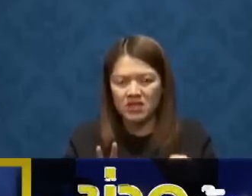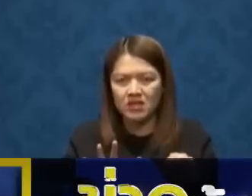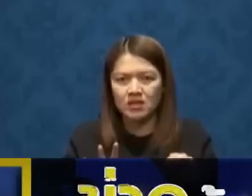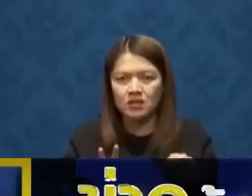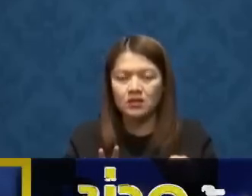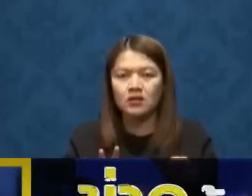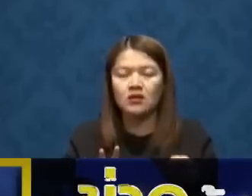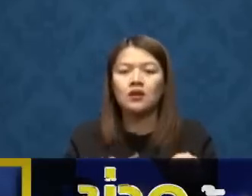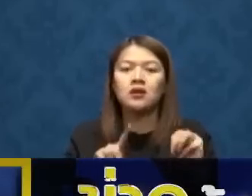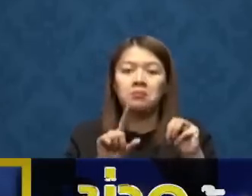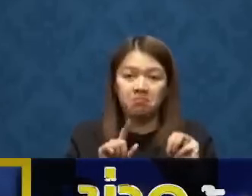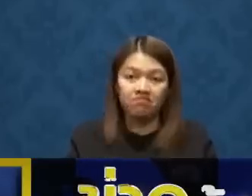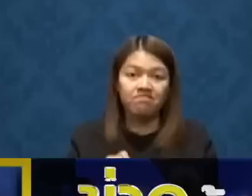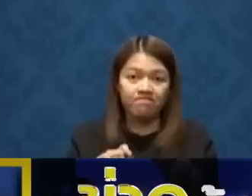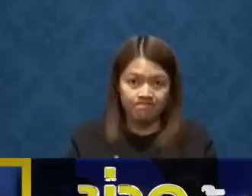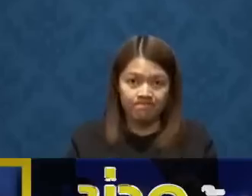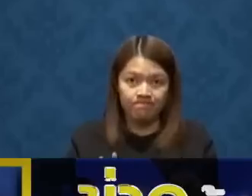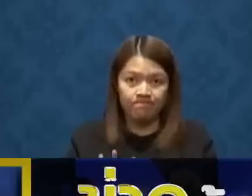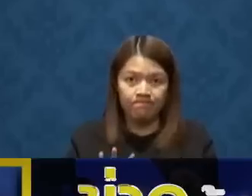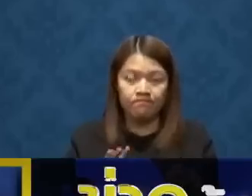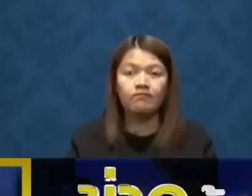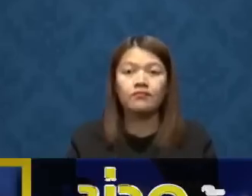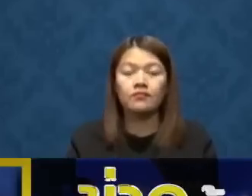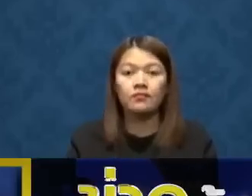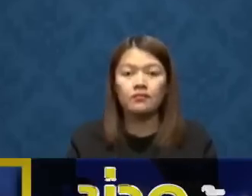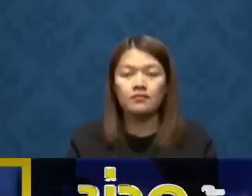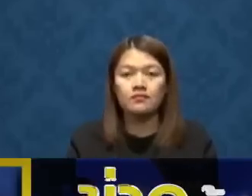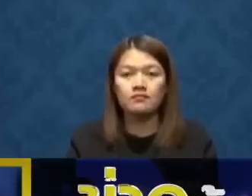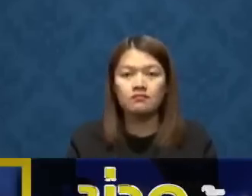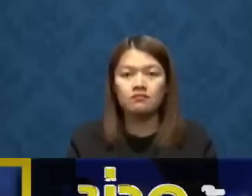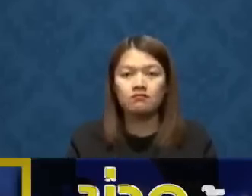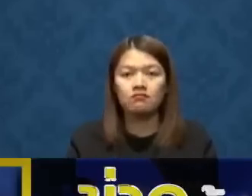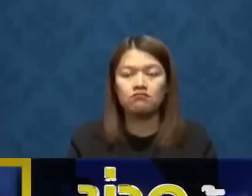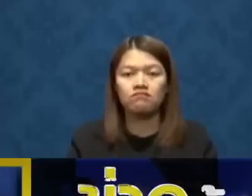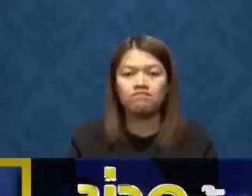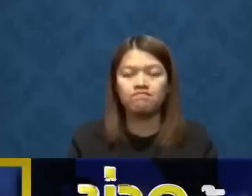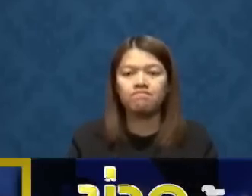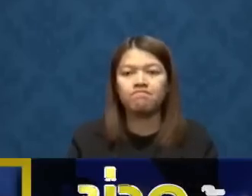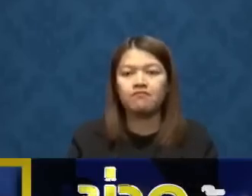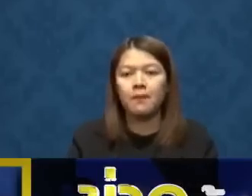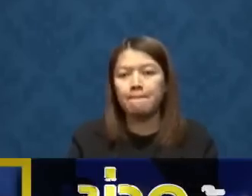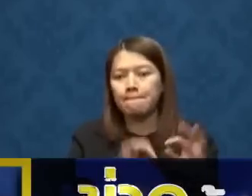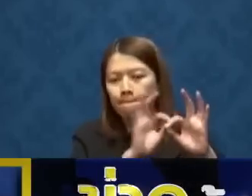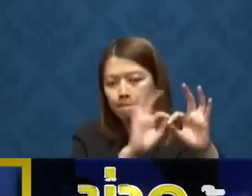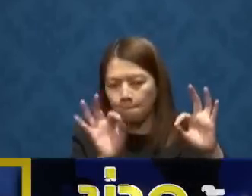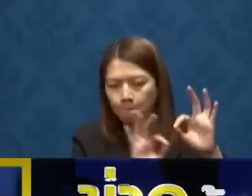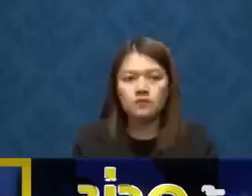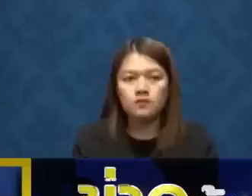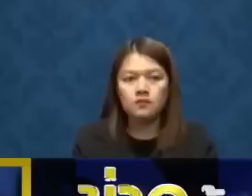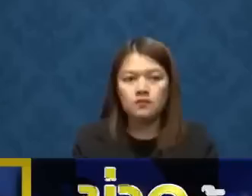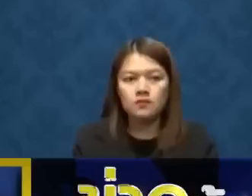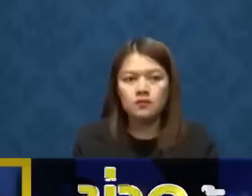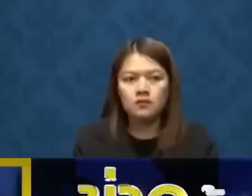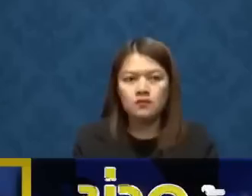ะรัฐมนตรีต้องรับผิดชอบกับปัญหาดังกล่าวด้วยด้านพลตำรวจเอกดำรงศักดิ์กิตติประภัทรผู้บัญชาการตำรวจแห่งชาติท่าน